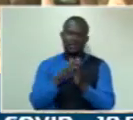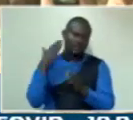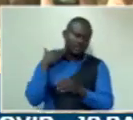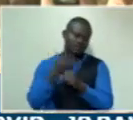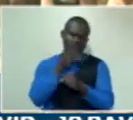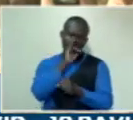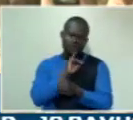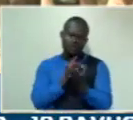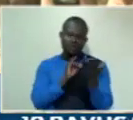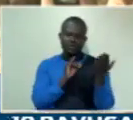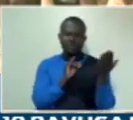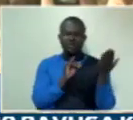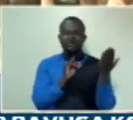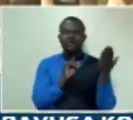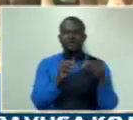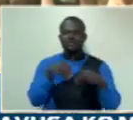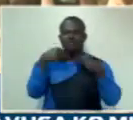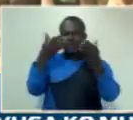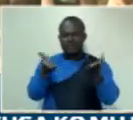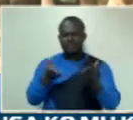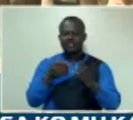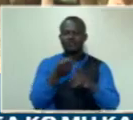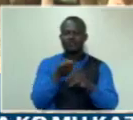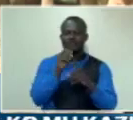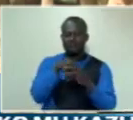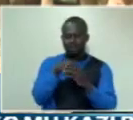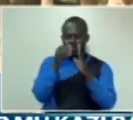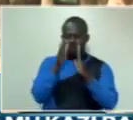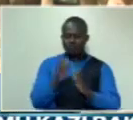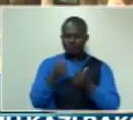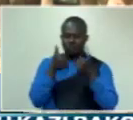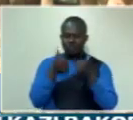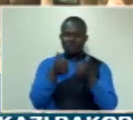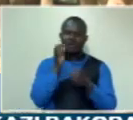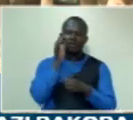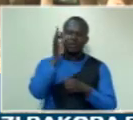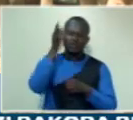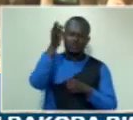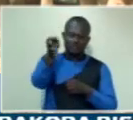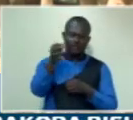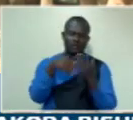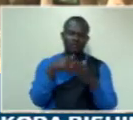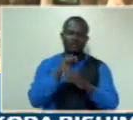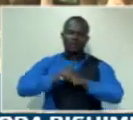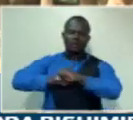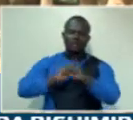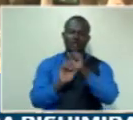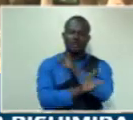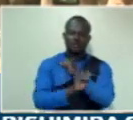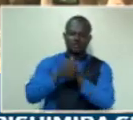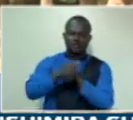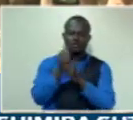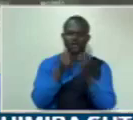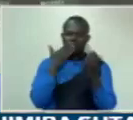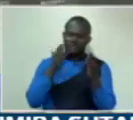genocide yakorewe abatutsi bimuhesha kuzavamwo umuntu muzima w'ejo hazaza uzarinda igihugu cye